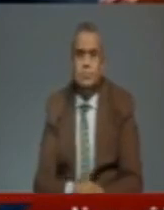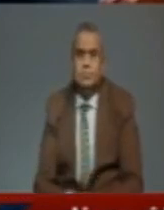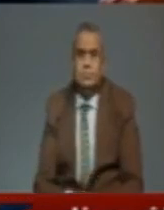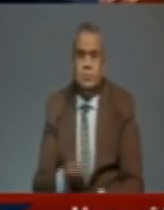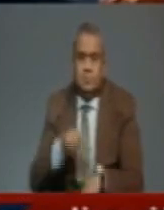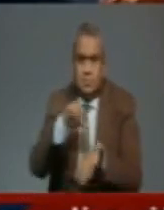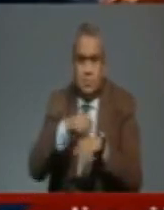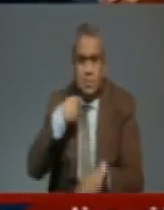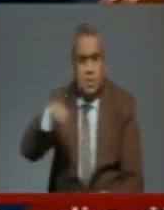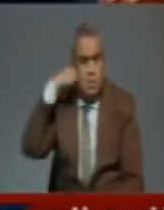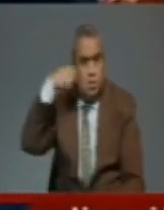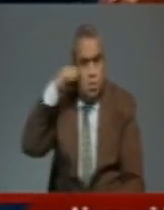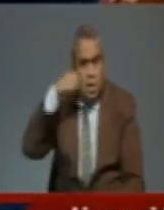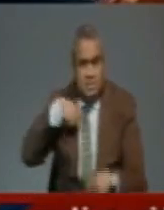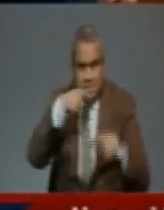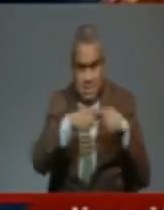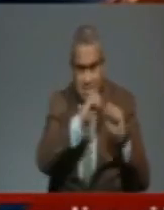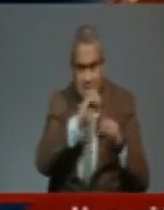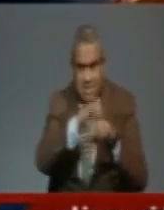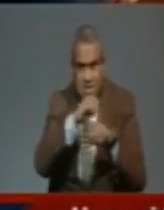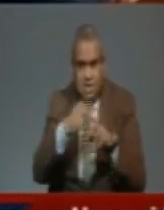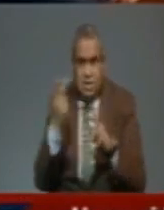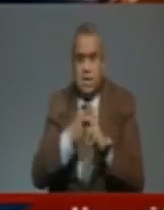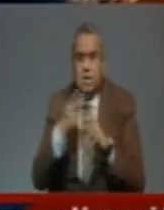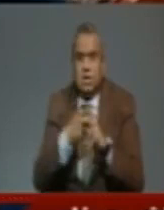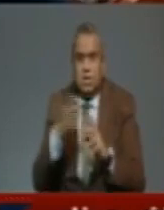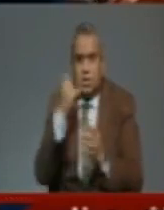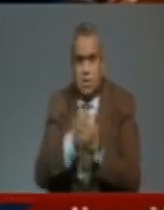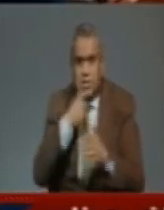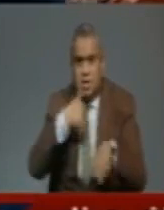نفسي وافكر الناس. بيقول لك ايه؟ هو انت عملت طريق طابة